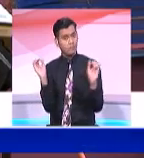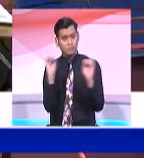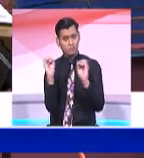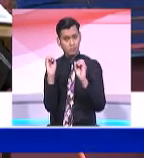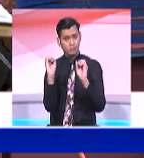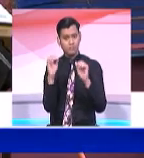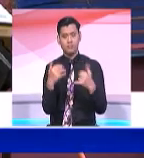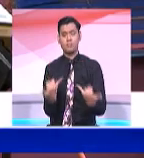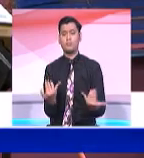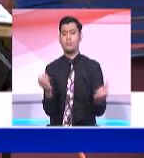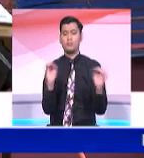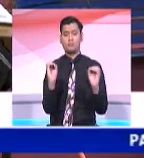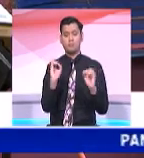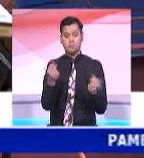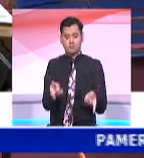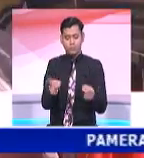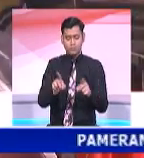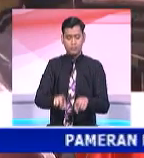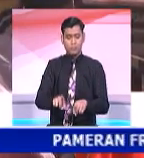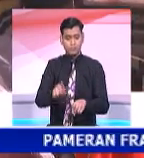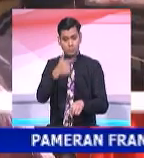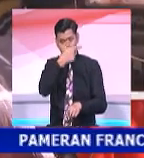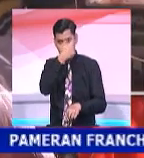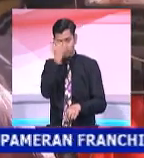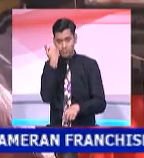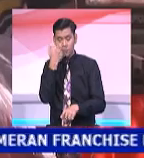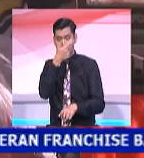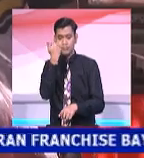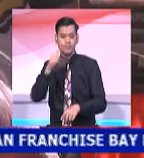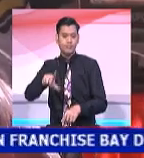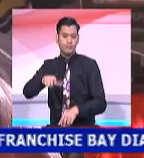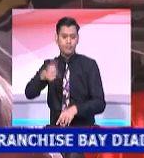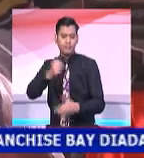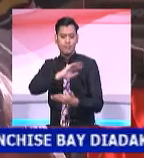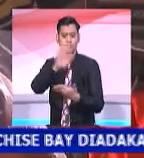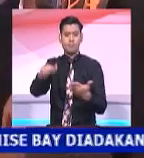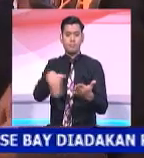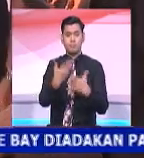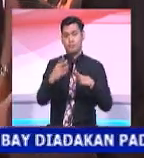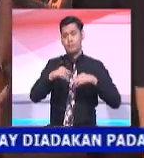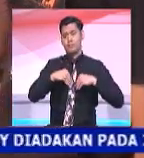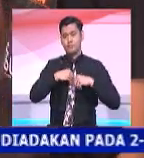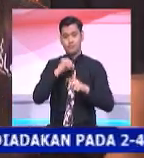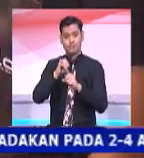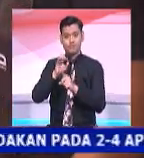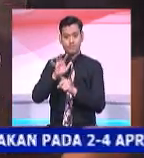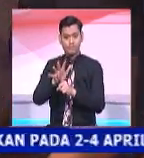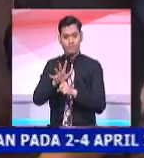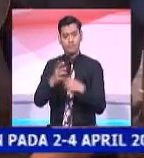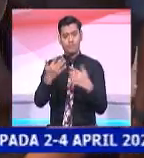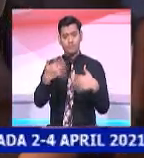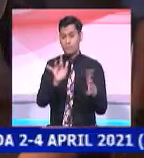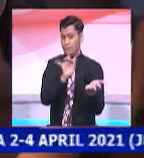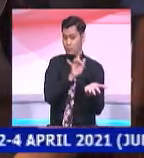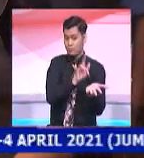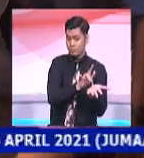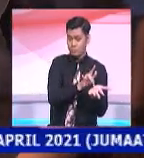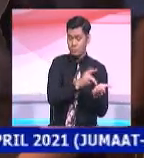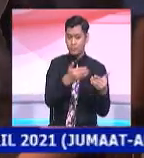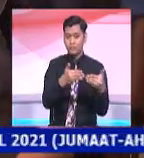ditutup. Menteri Kanan Pendidikan Dato' Dr. Razi Jidin berkata penangguhan sesi pembelajaran dan pengajaran